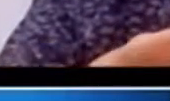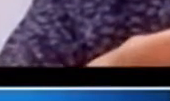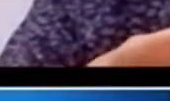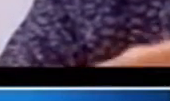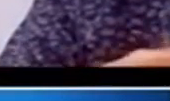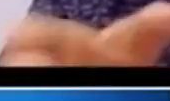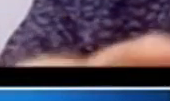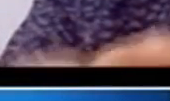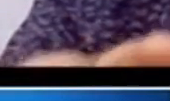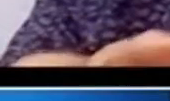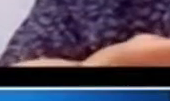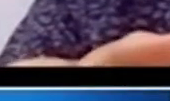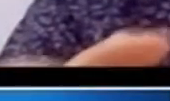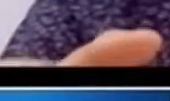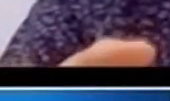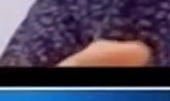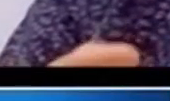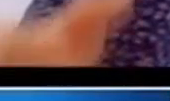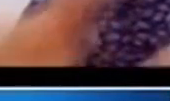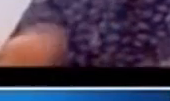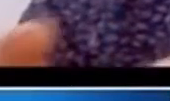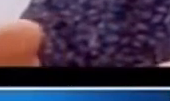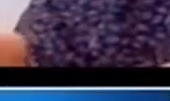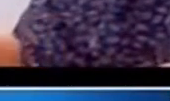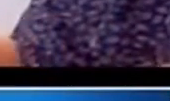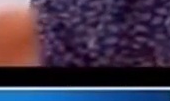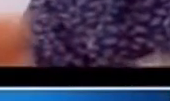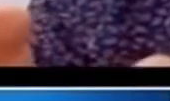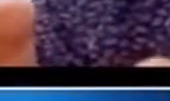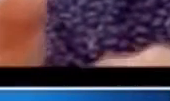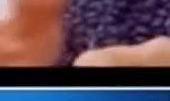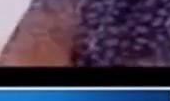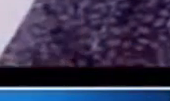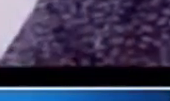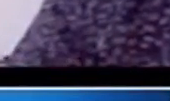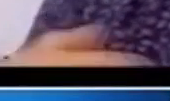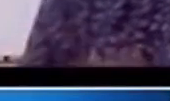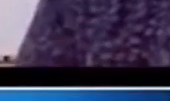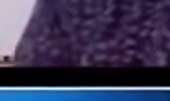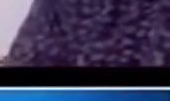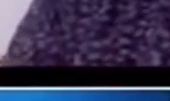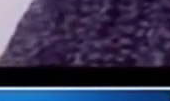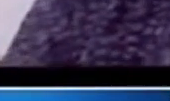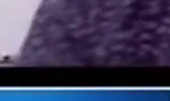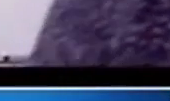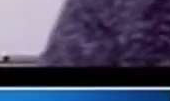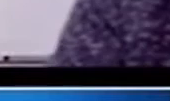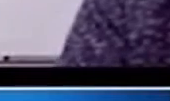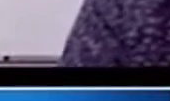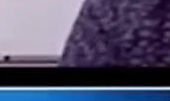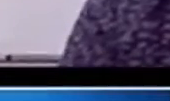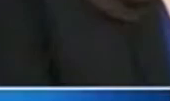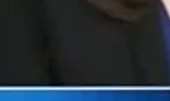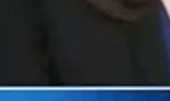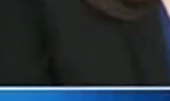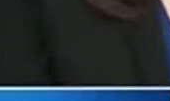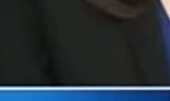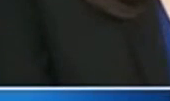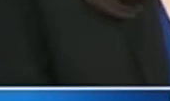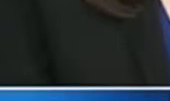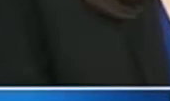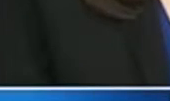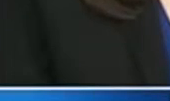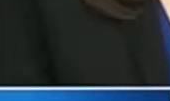careful doon sa pandemya at saka doon pagbukas sa ating ekonomiya. Ganon, okay. Sig Martin. Opo,